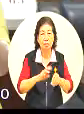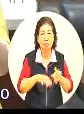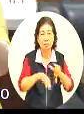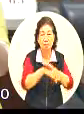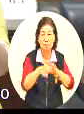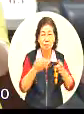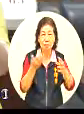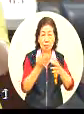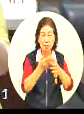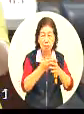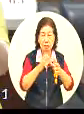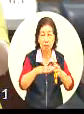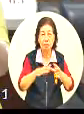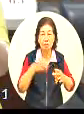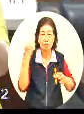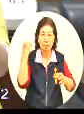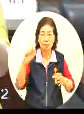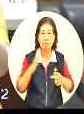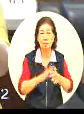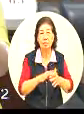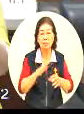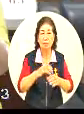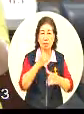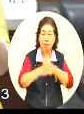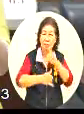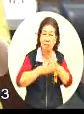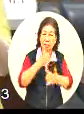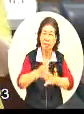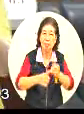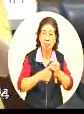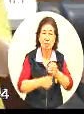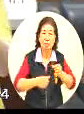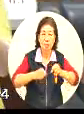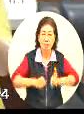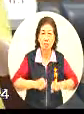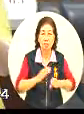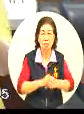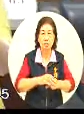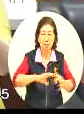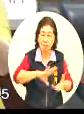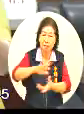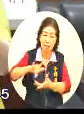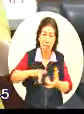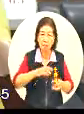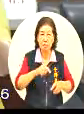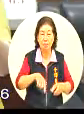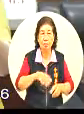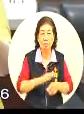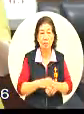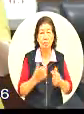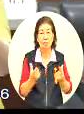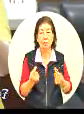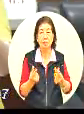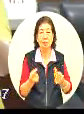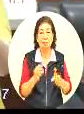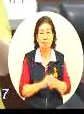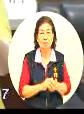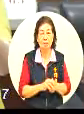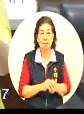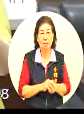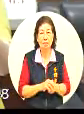新的生命力我觉得这是比较重要的纯然国际在国际上也是一样如